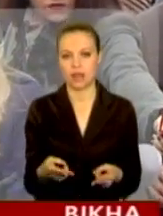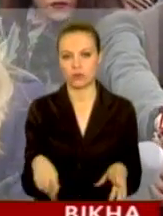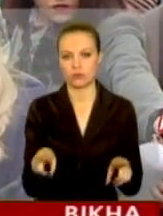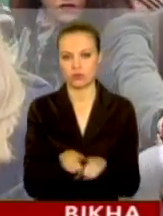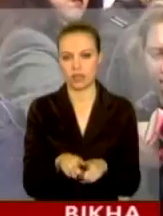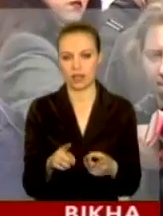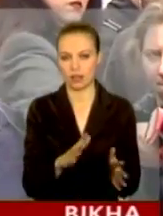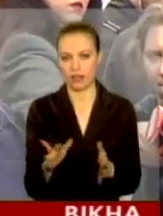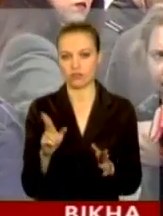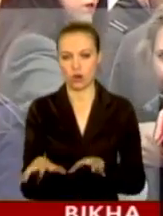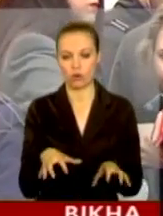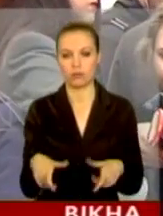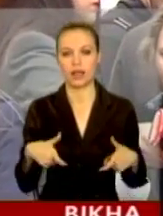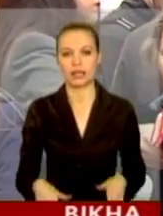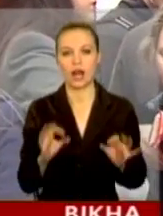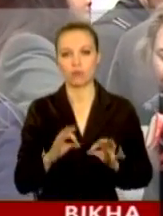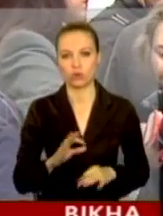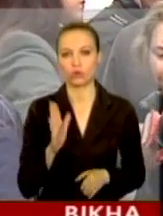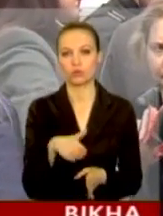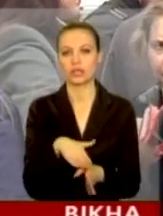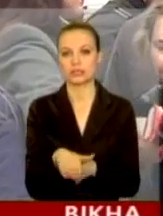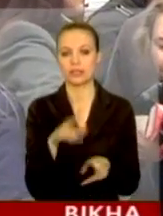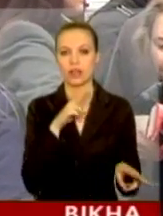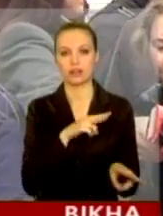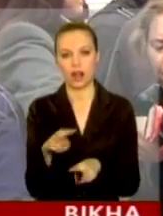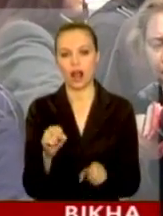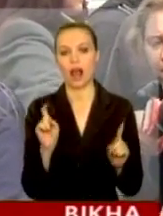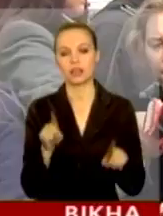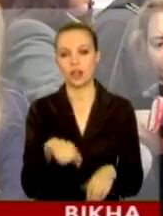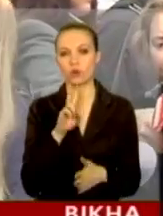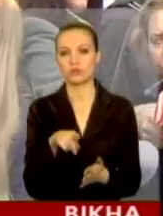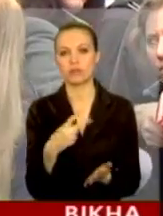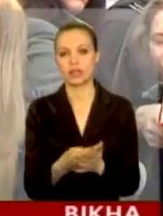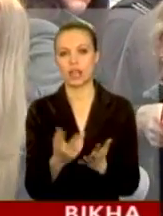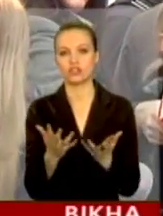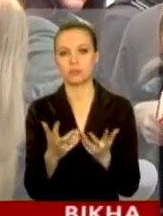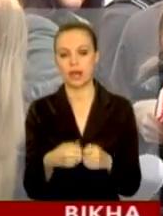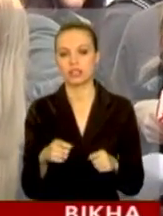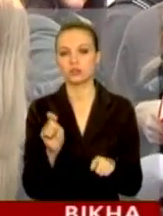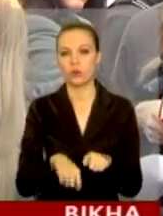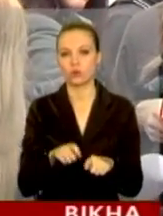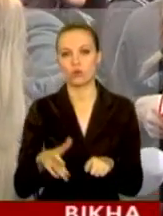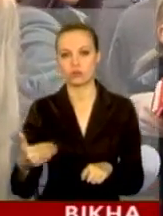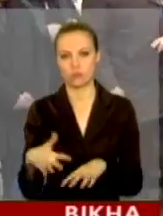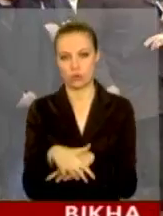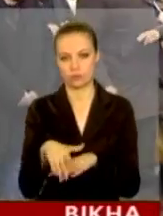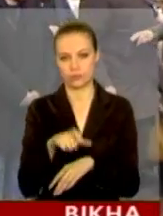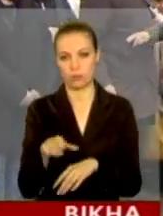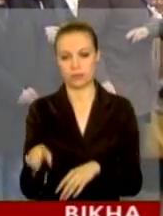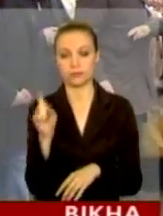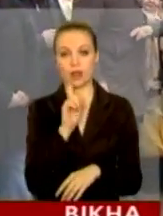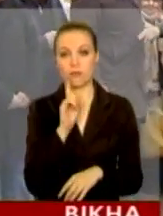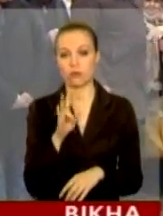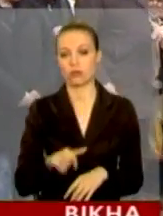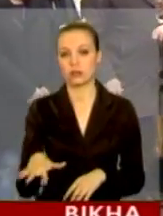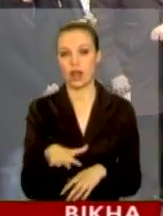явище як корупція Генеральний прокурор буде здійснювати нагляд а також передбачений механізм контролю з боку громадськості а поки на